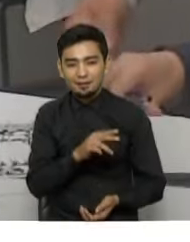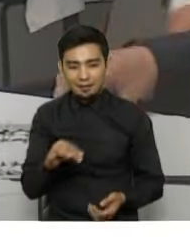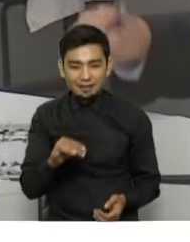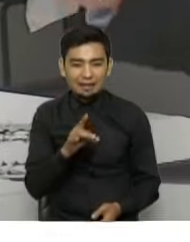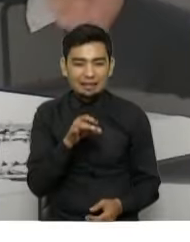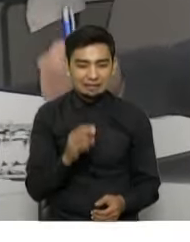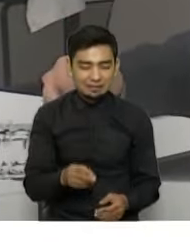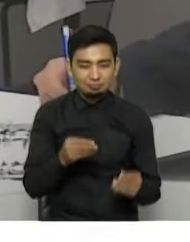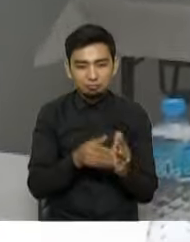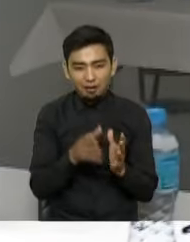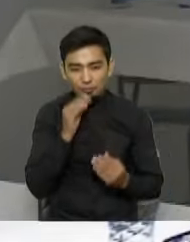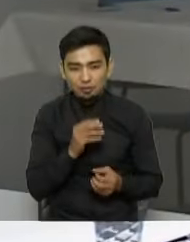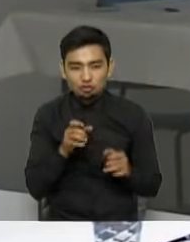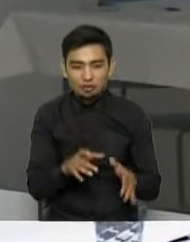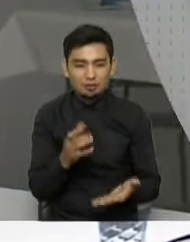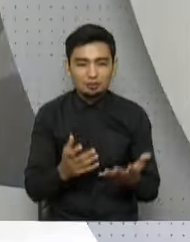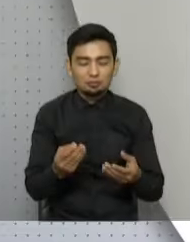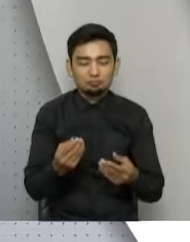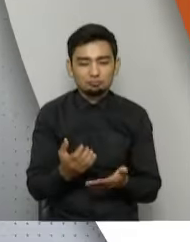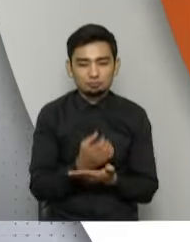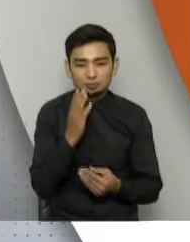такого решения и что это даст?